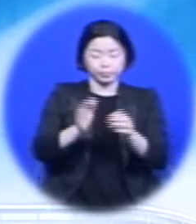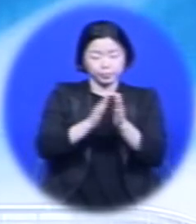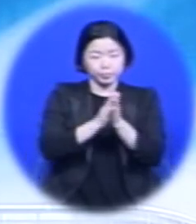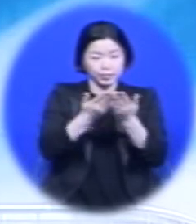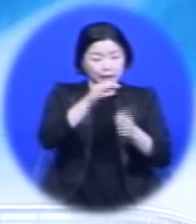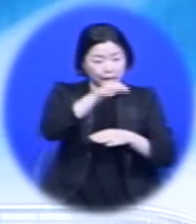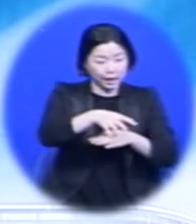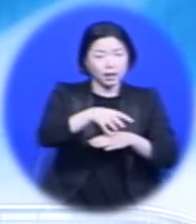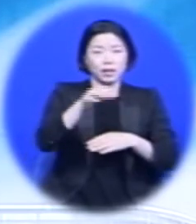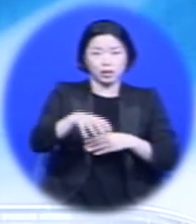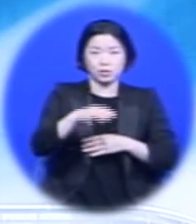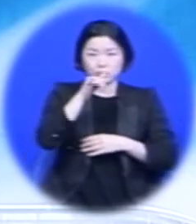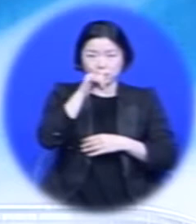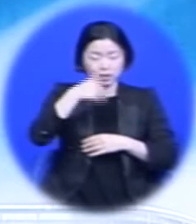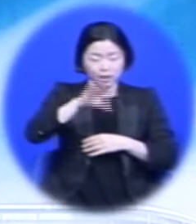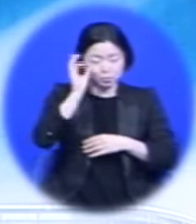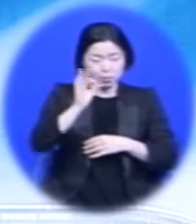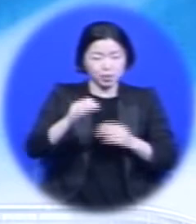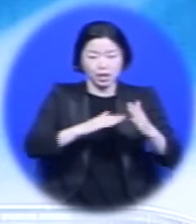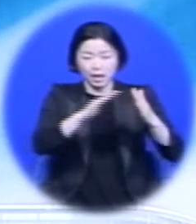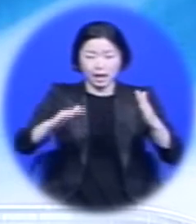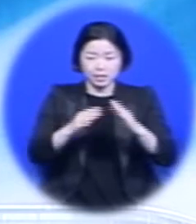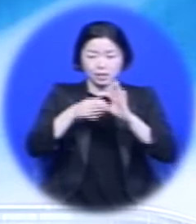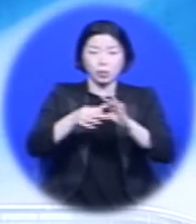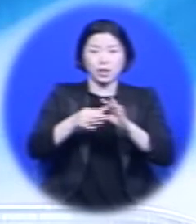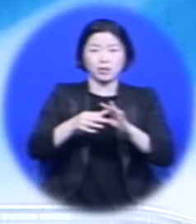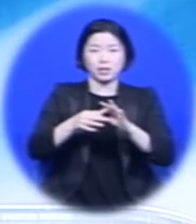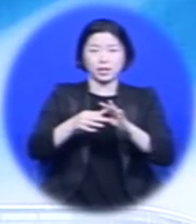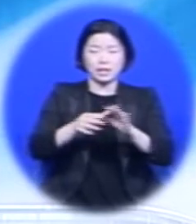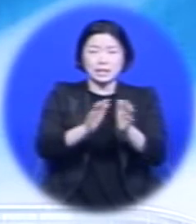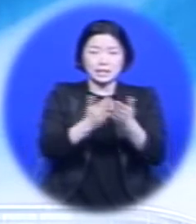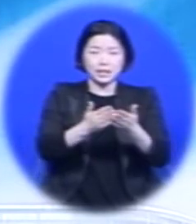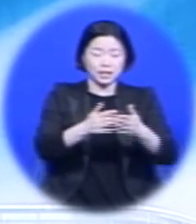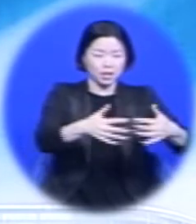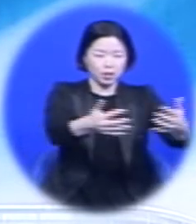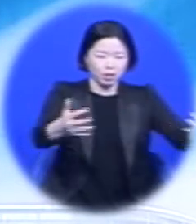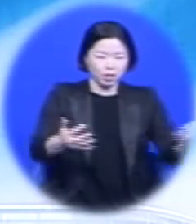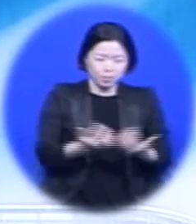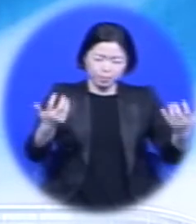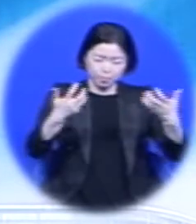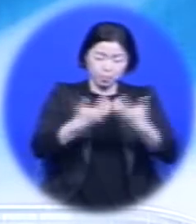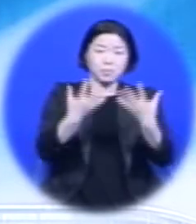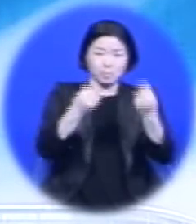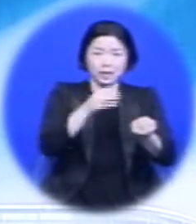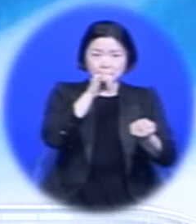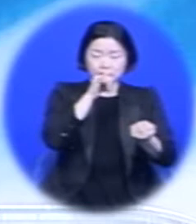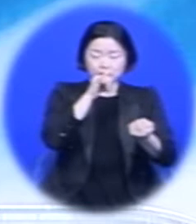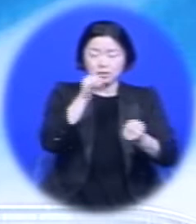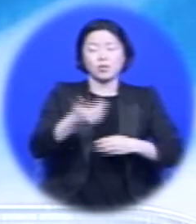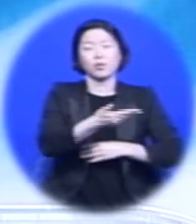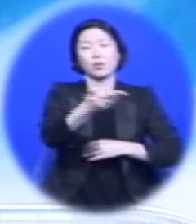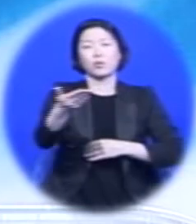가면 가정과 관련된 책들이 코너 하나를 가득 채우고 있습니다. 여러분은 어느